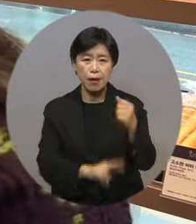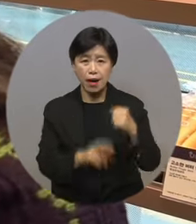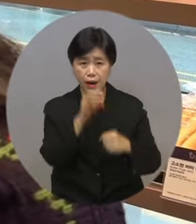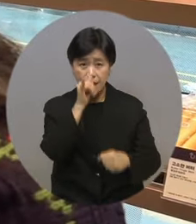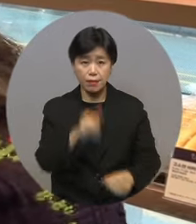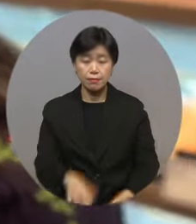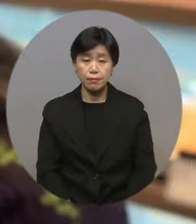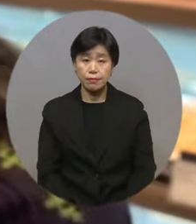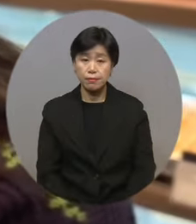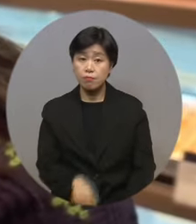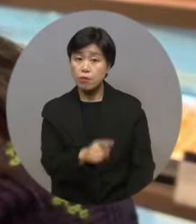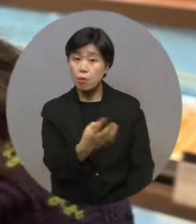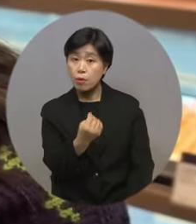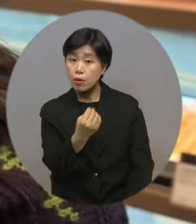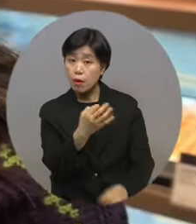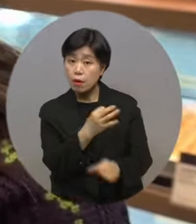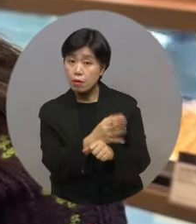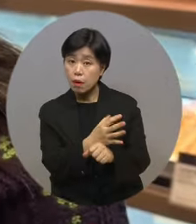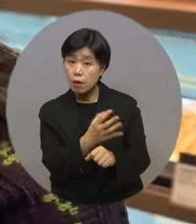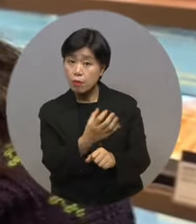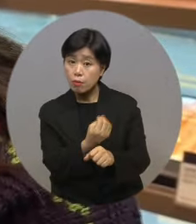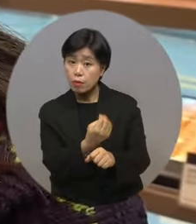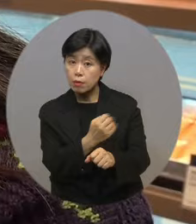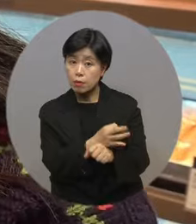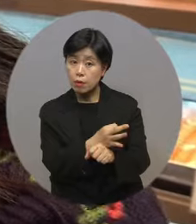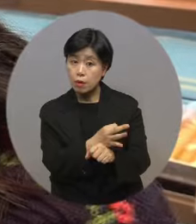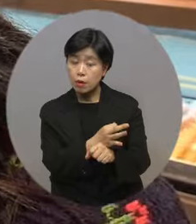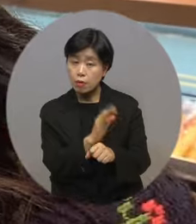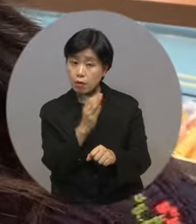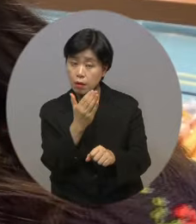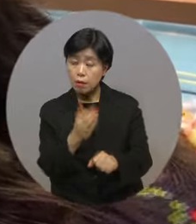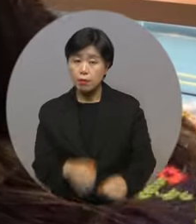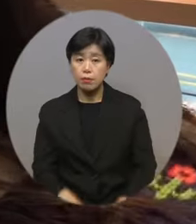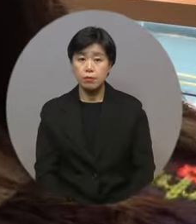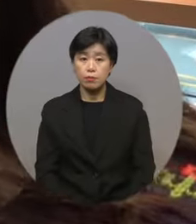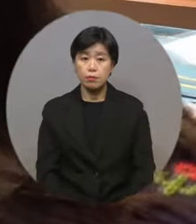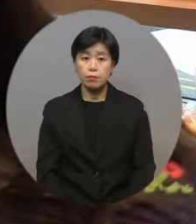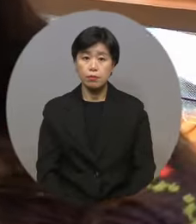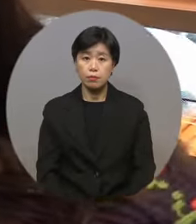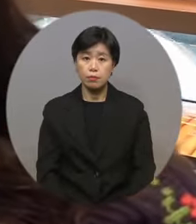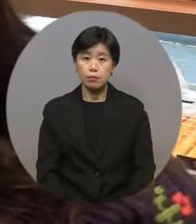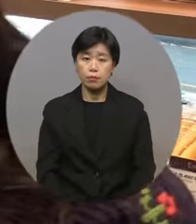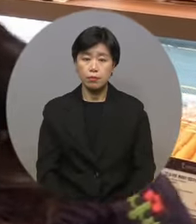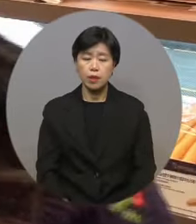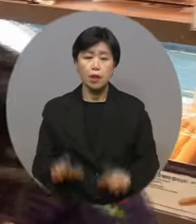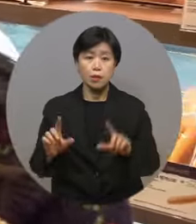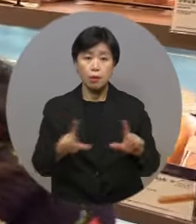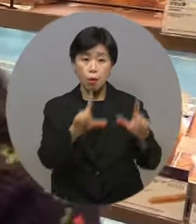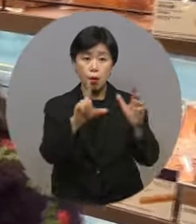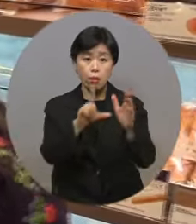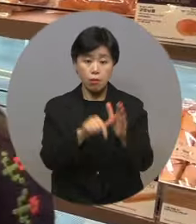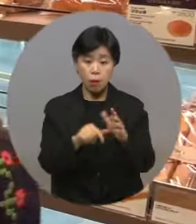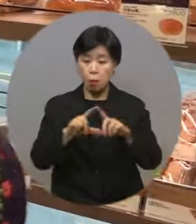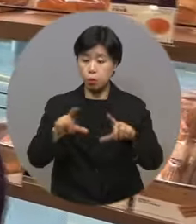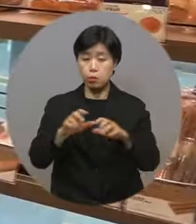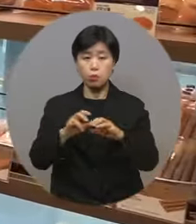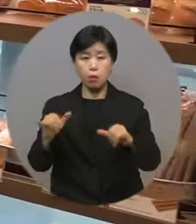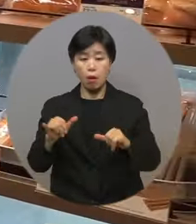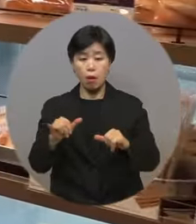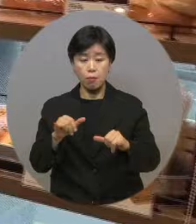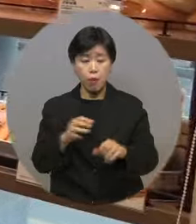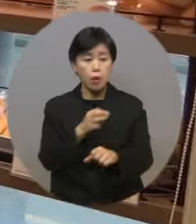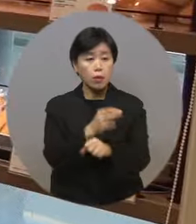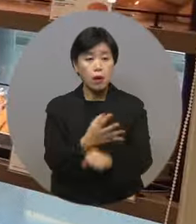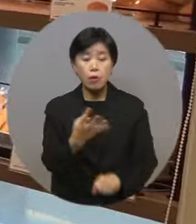그럼 몇 개 사? 다른 사람들에겐 쉬운 일상들이 지연 씨에겐 조금